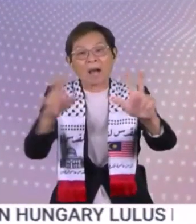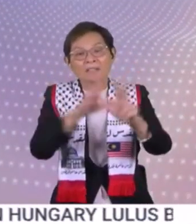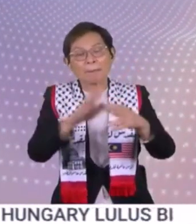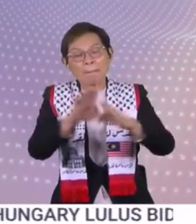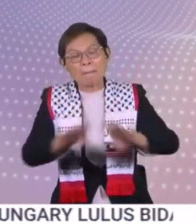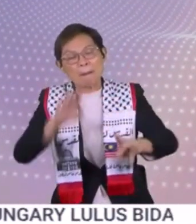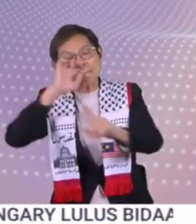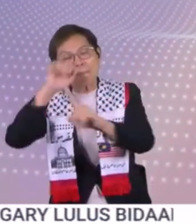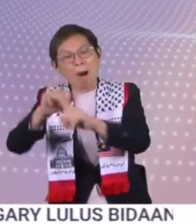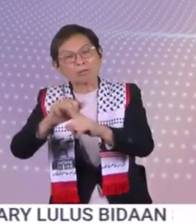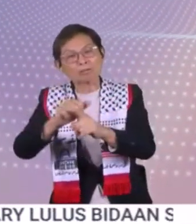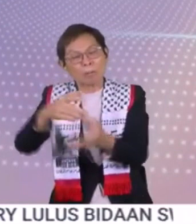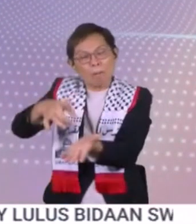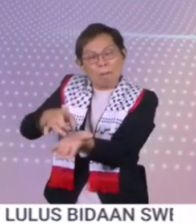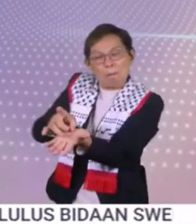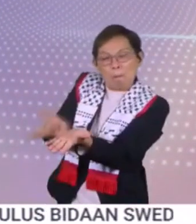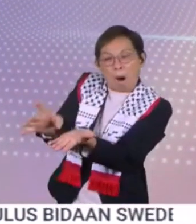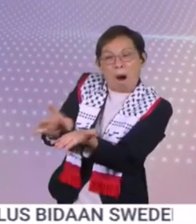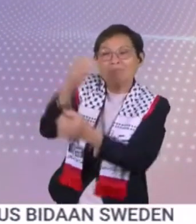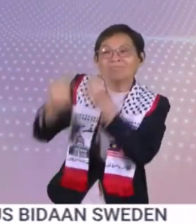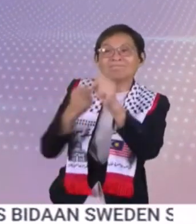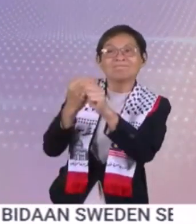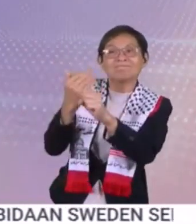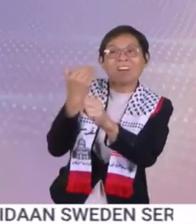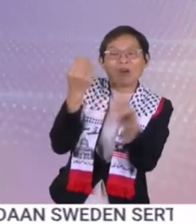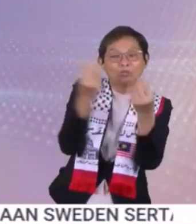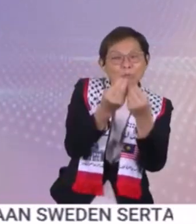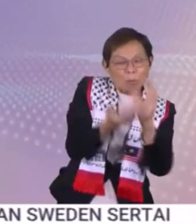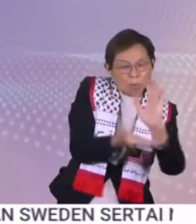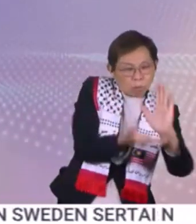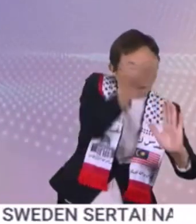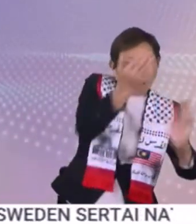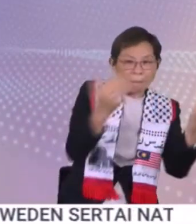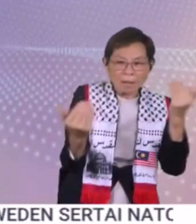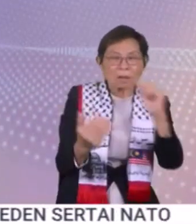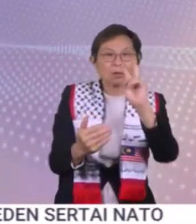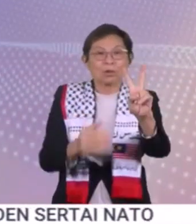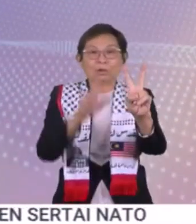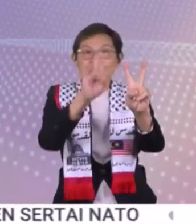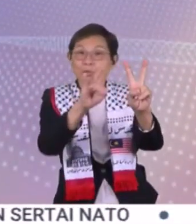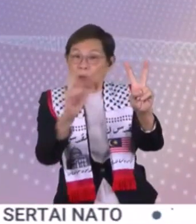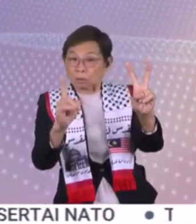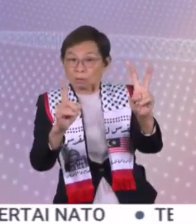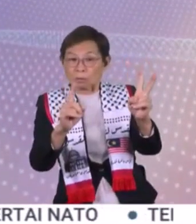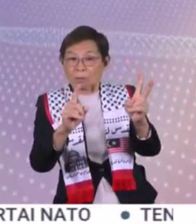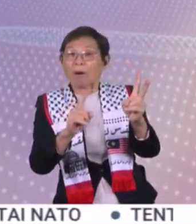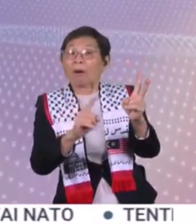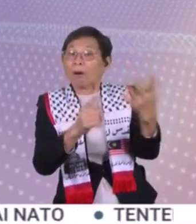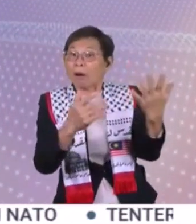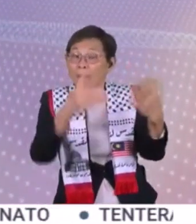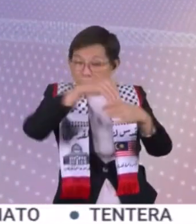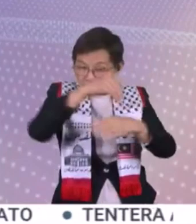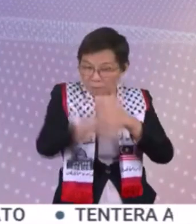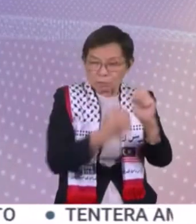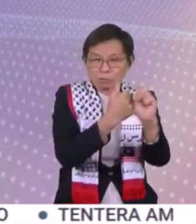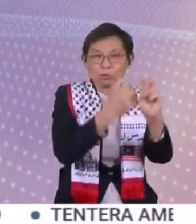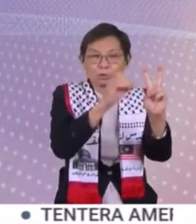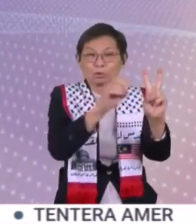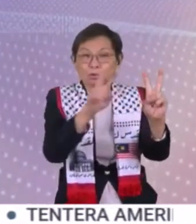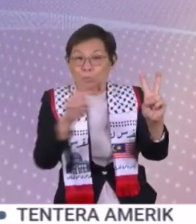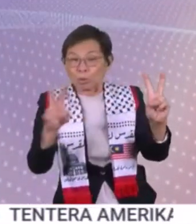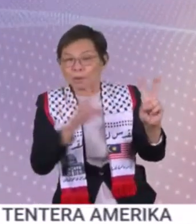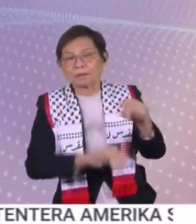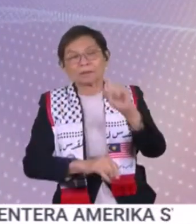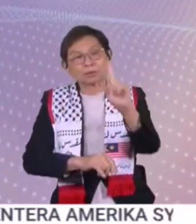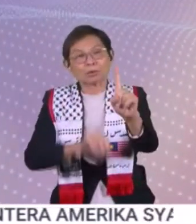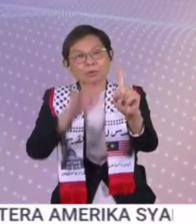berita palsu telah diturunkan tahun lepas. Jumlah itu meningkat berbanding 271 kandungan pada 2022